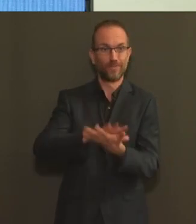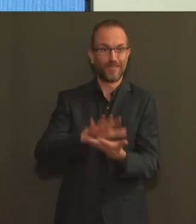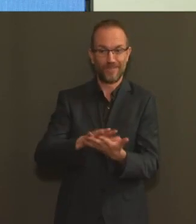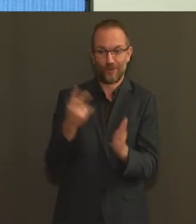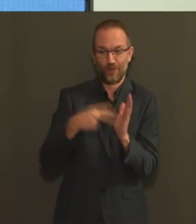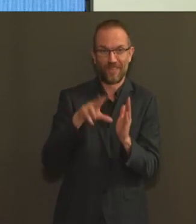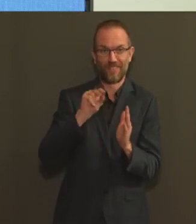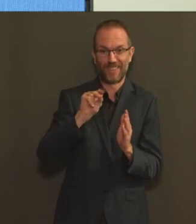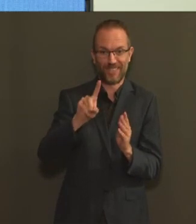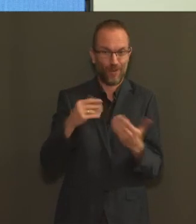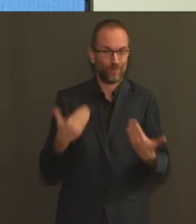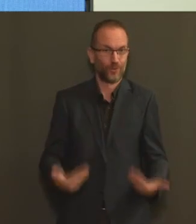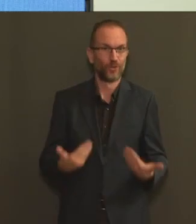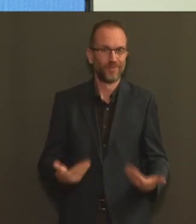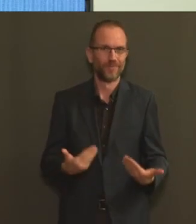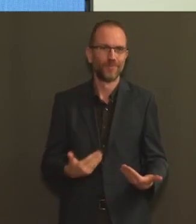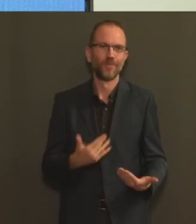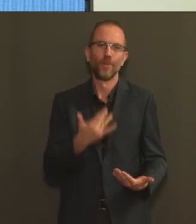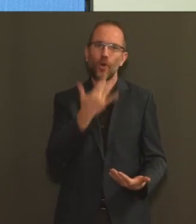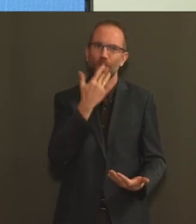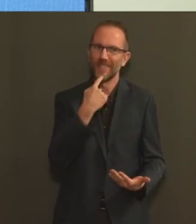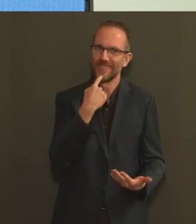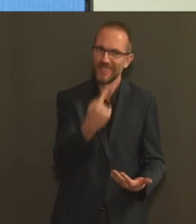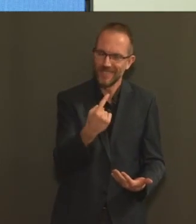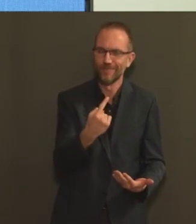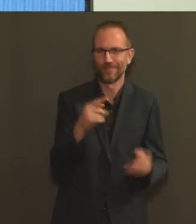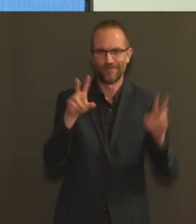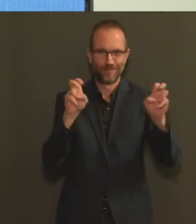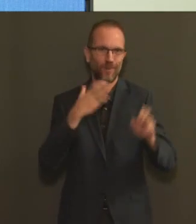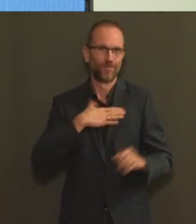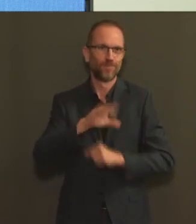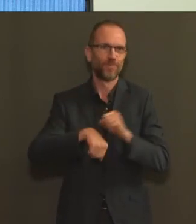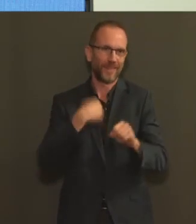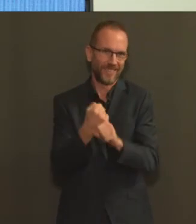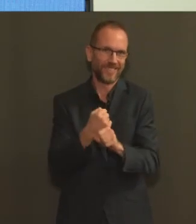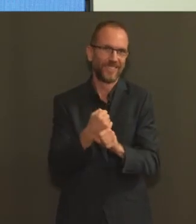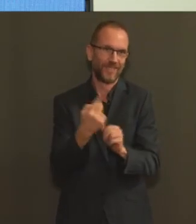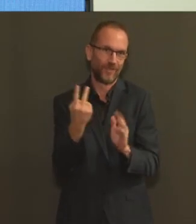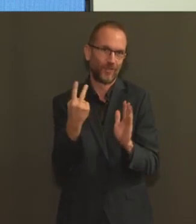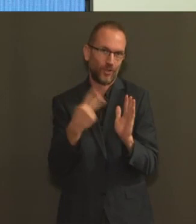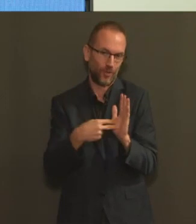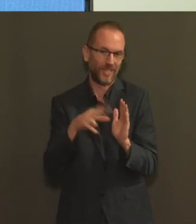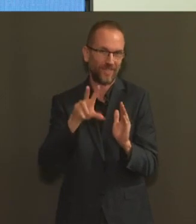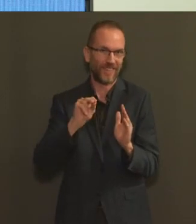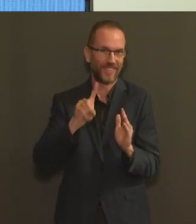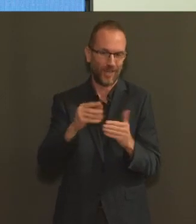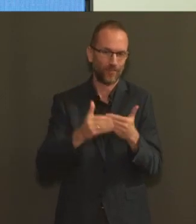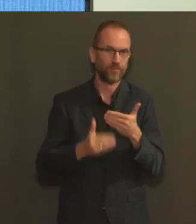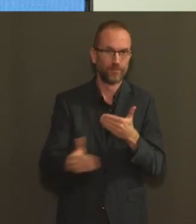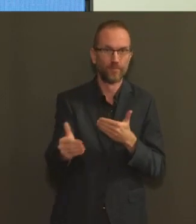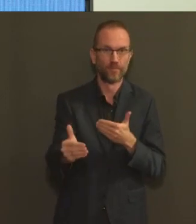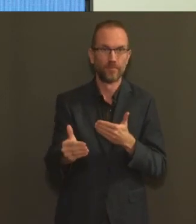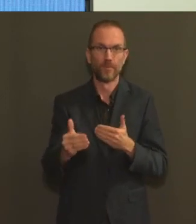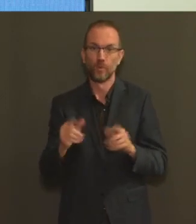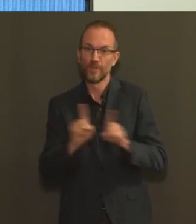vous souhaiter nos meilleurs vœux pour l'année 2021 et en la circonstance certainement des vœux de bonne santé qui sont